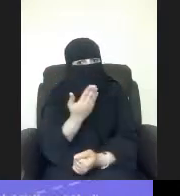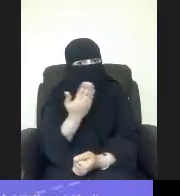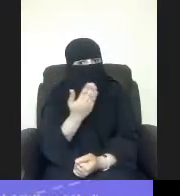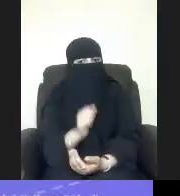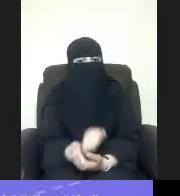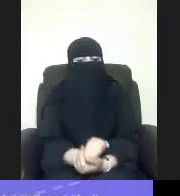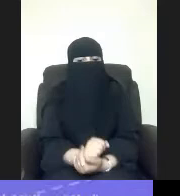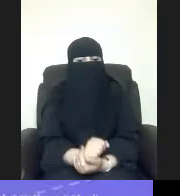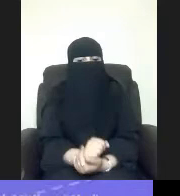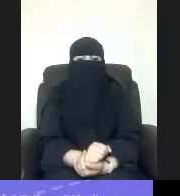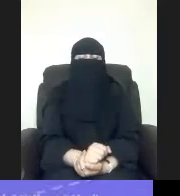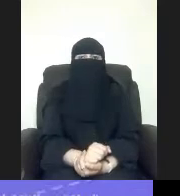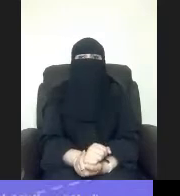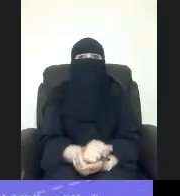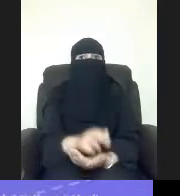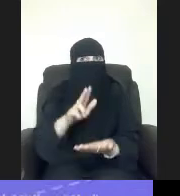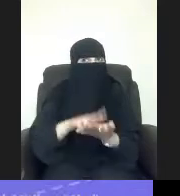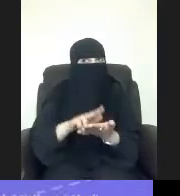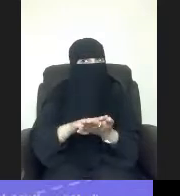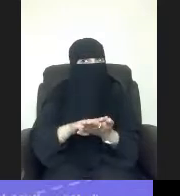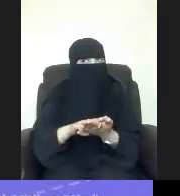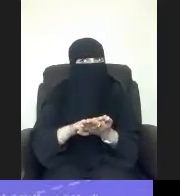رقمية ووسائط إلكترونية،